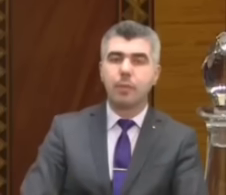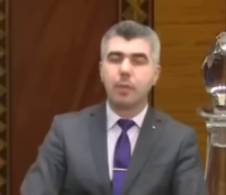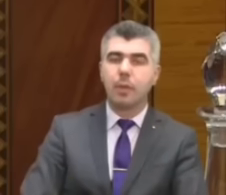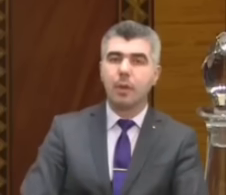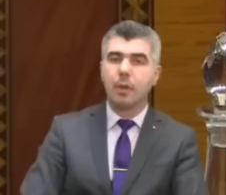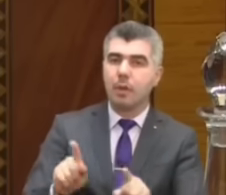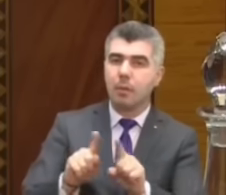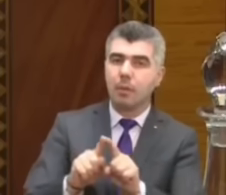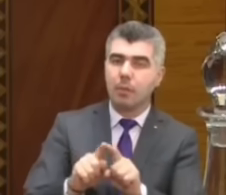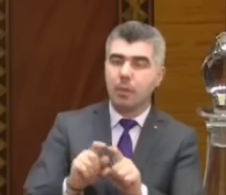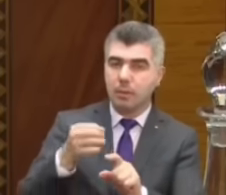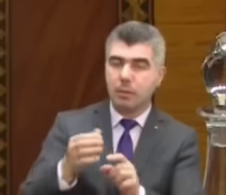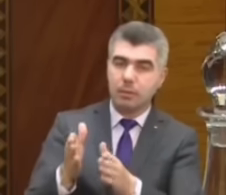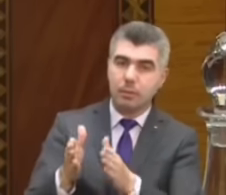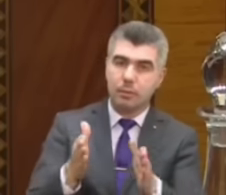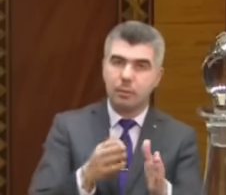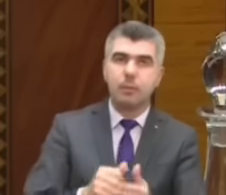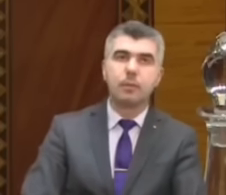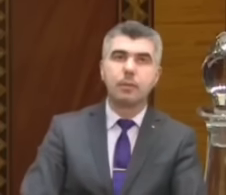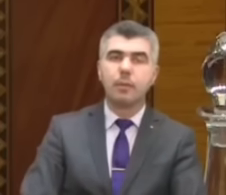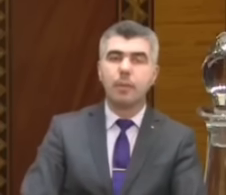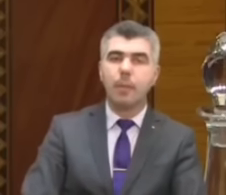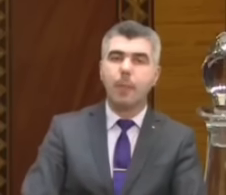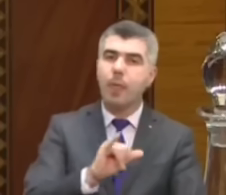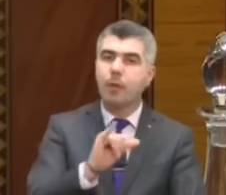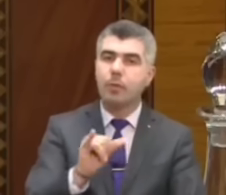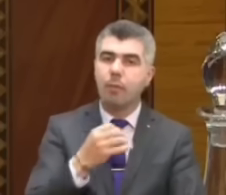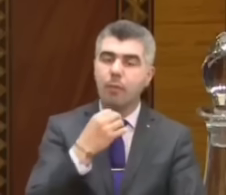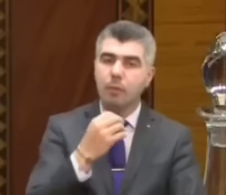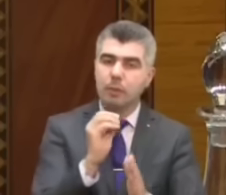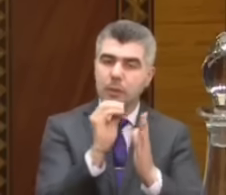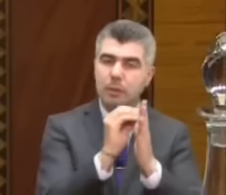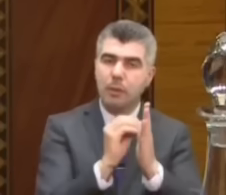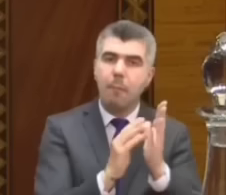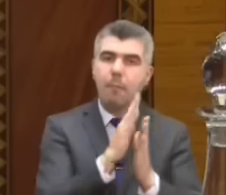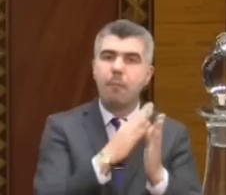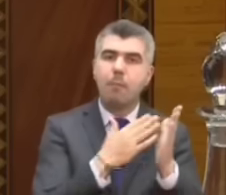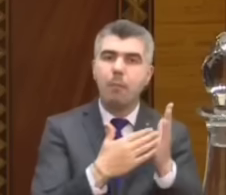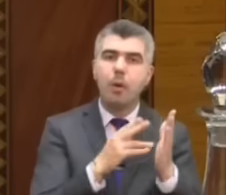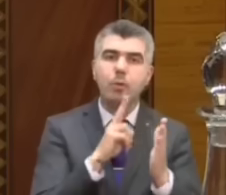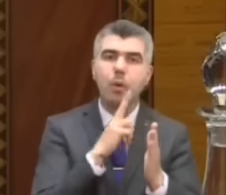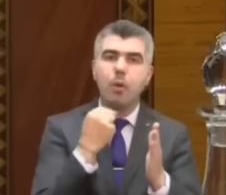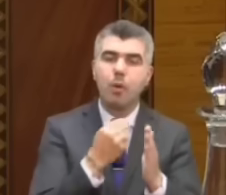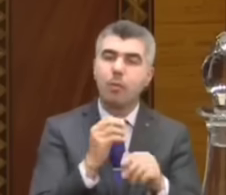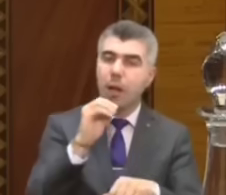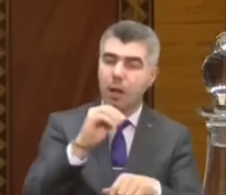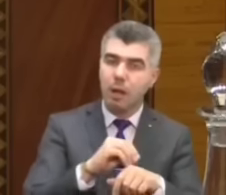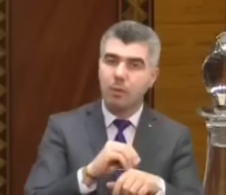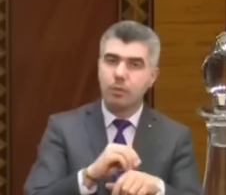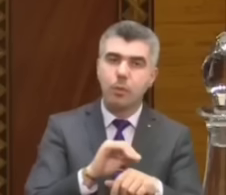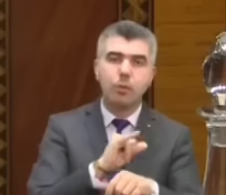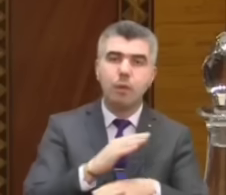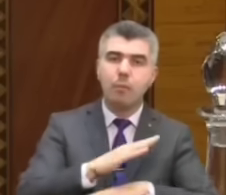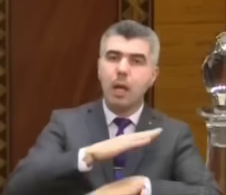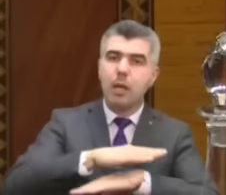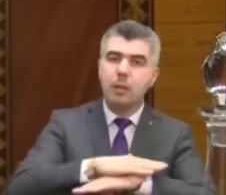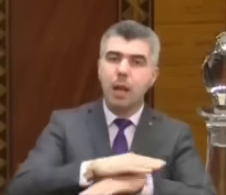للمغاربه. ما تكلمتوش على الالتزامات ديالكم في البرنامج الحكومي، وهذا دليل اخر على انكم ما كتحترموش